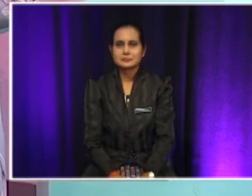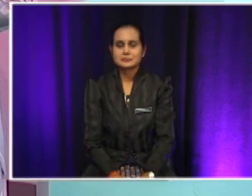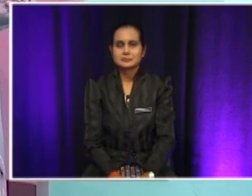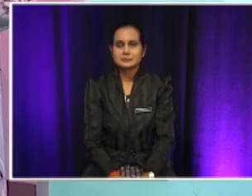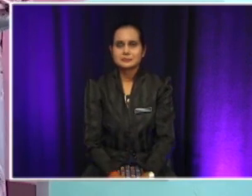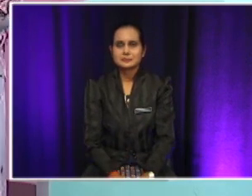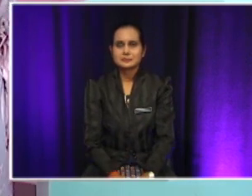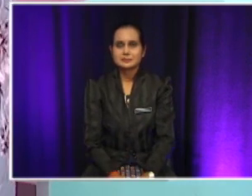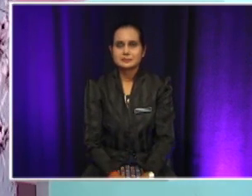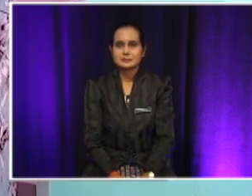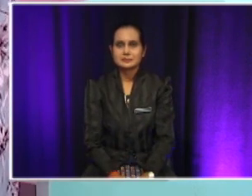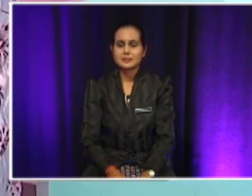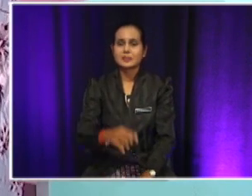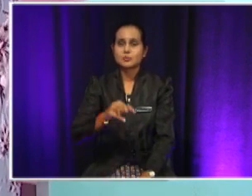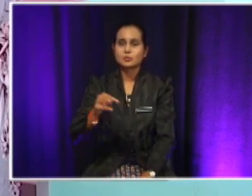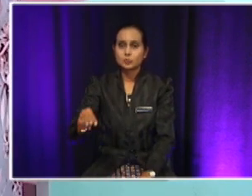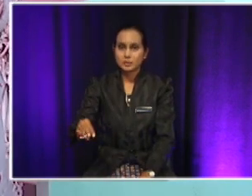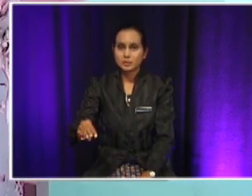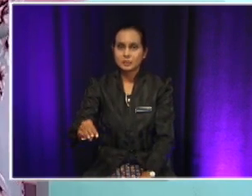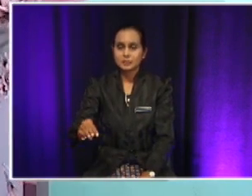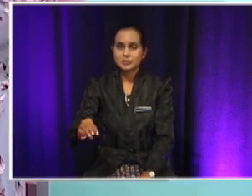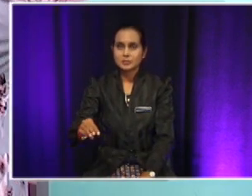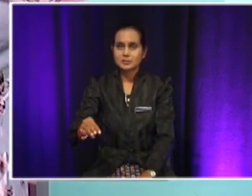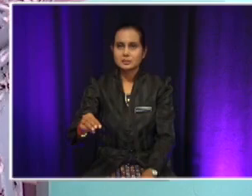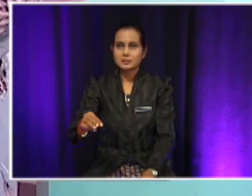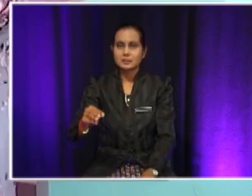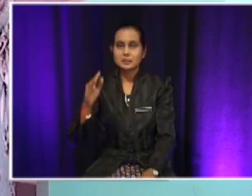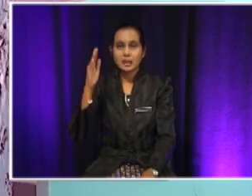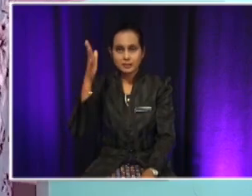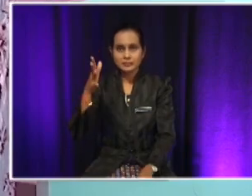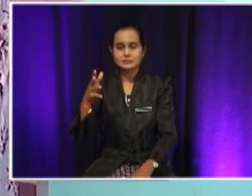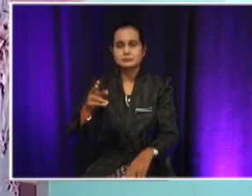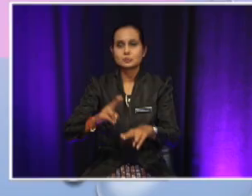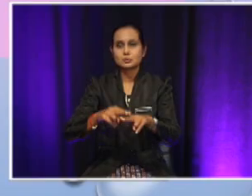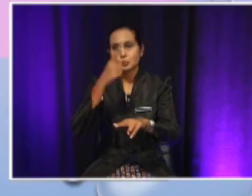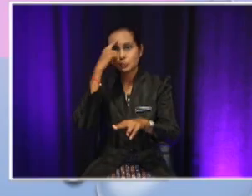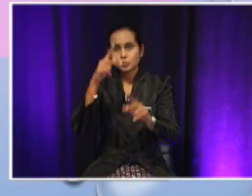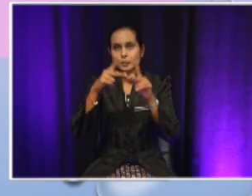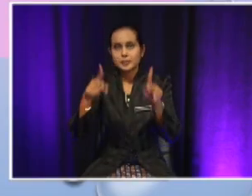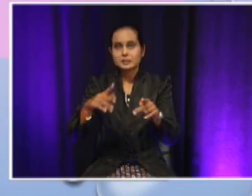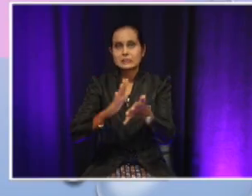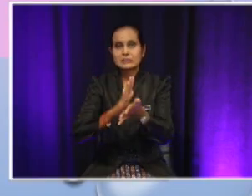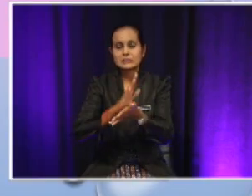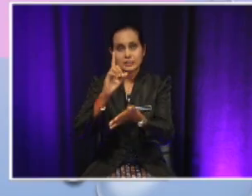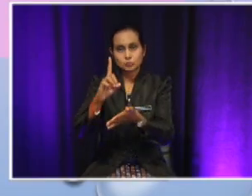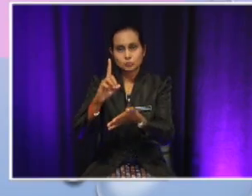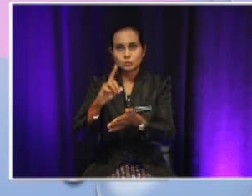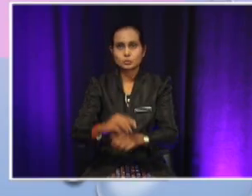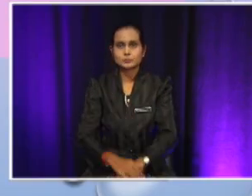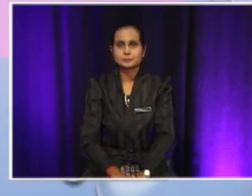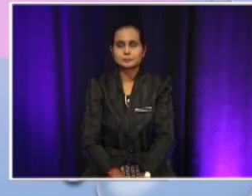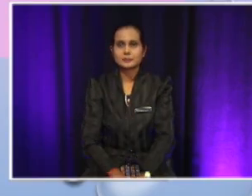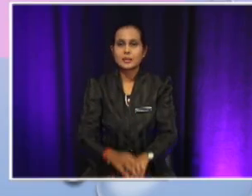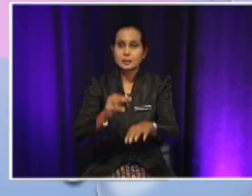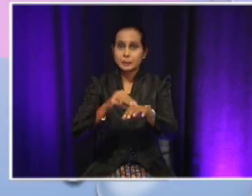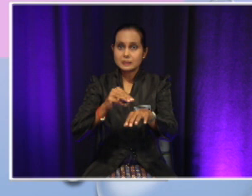seterusnya, okey, murid-murid dia akan hadapi untuk kertas satu ni Fizi. Okey, yang mana kertas satu ni, okey, masa yang diperuntukkan